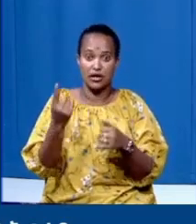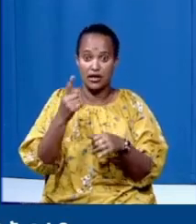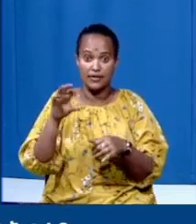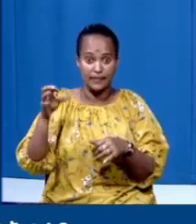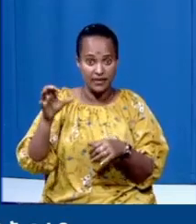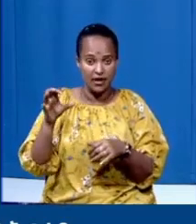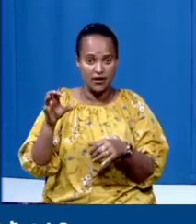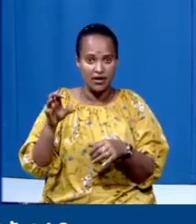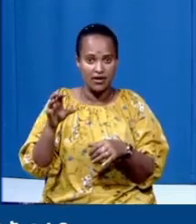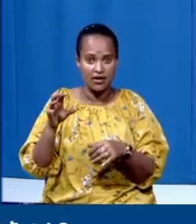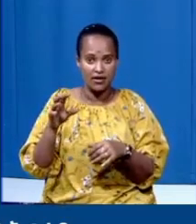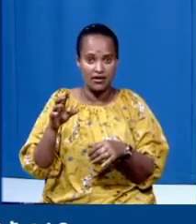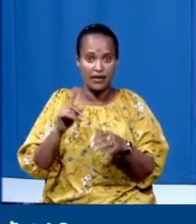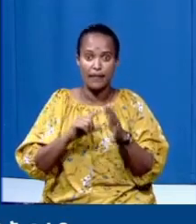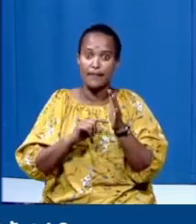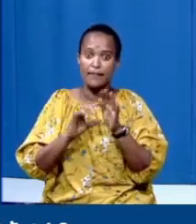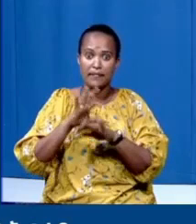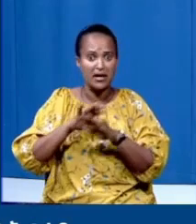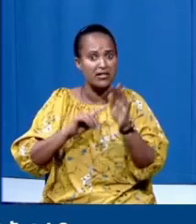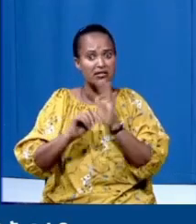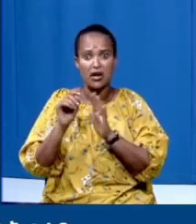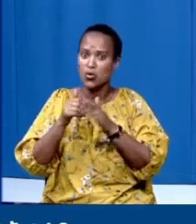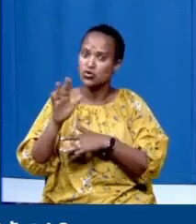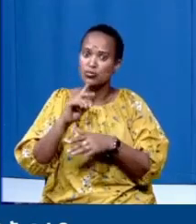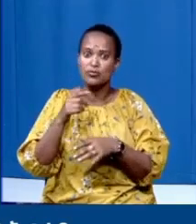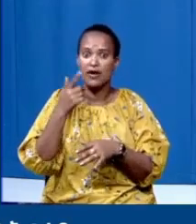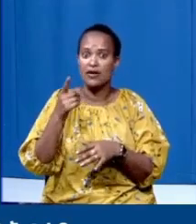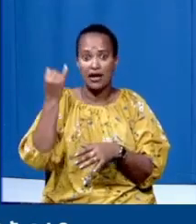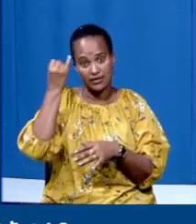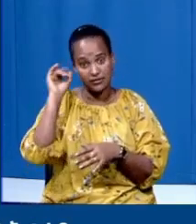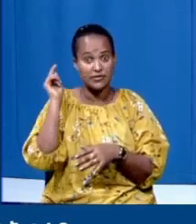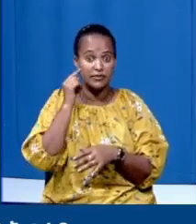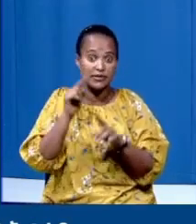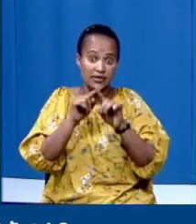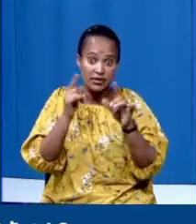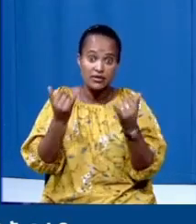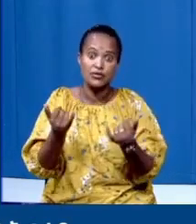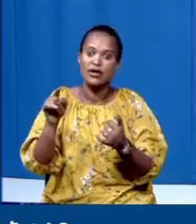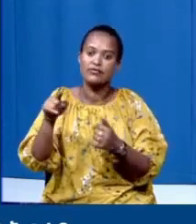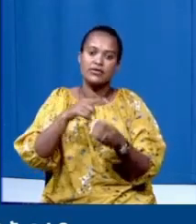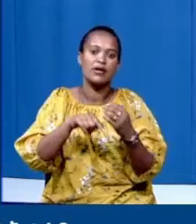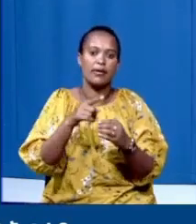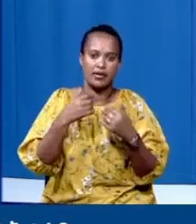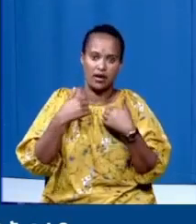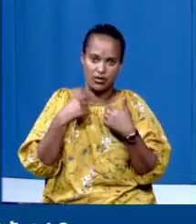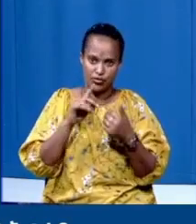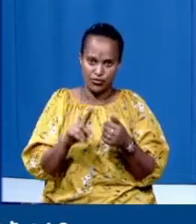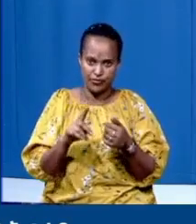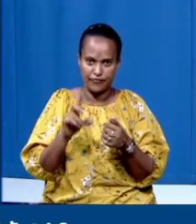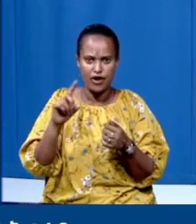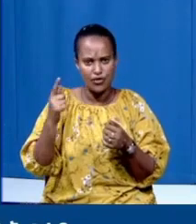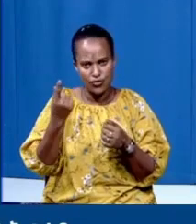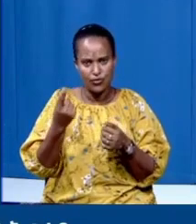ሚድያታት ካብ መሬት ትግራይ ወፂኦም እዮም ፀላእቲ ወረድቲ ምናምን ዝበሃል ሓሳብ ንሰሚዕና ግን ሕዚ እውን ኣብተን ተጠቐሰ ሃብታት ኣለዉ እዮም ፋኒ